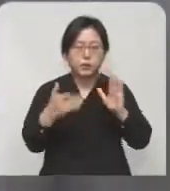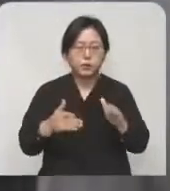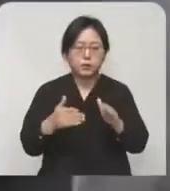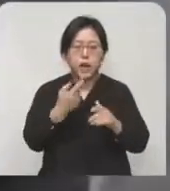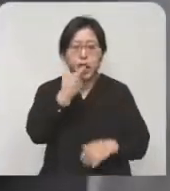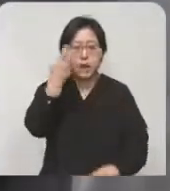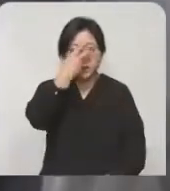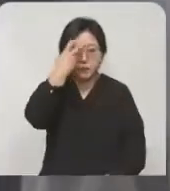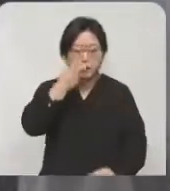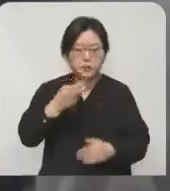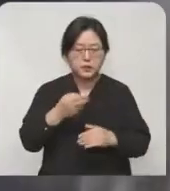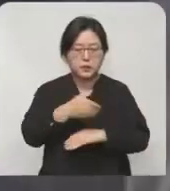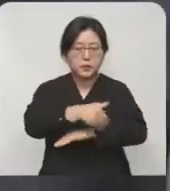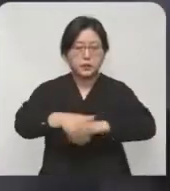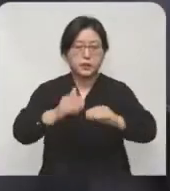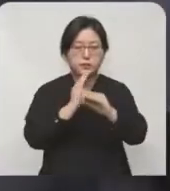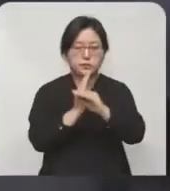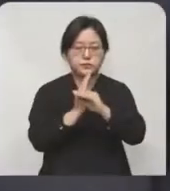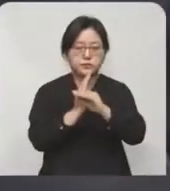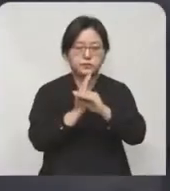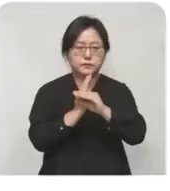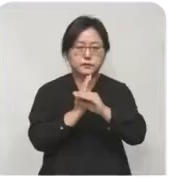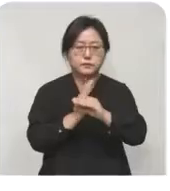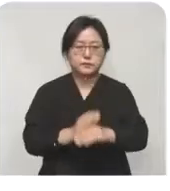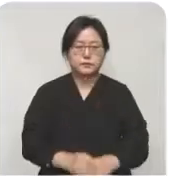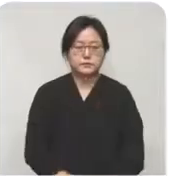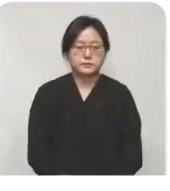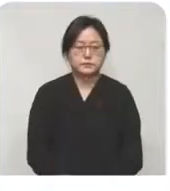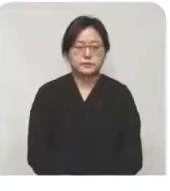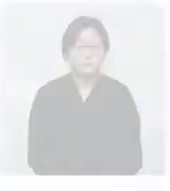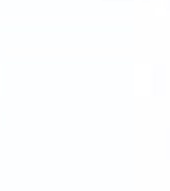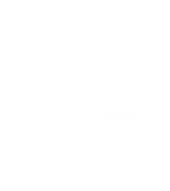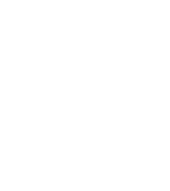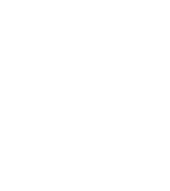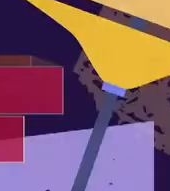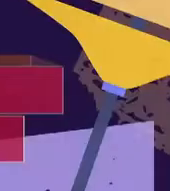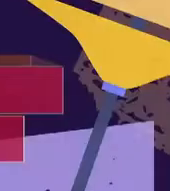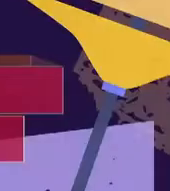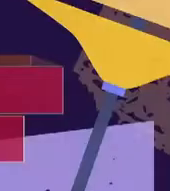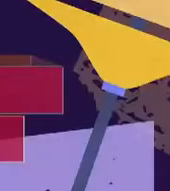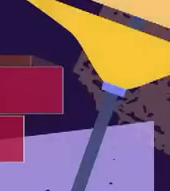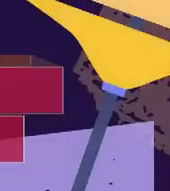진단 검사를 하겠다고 밝혔습니다 kds 유증 용입니다